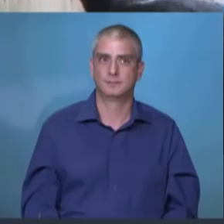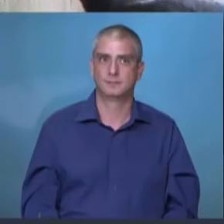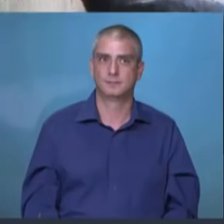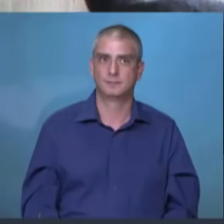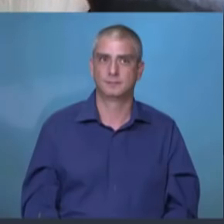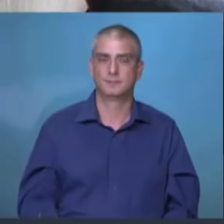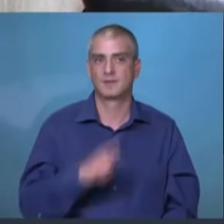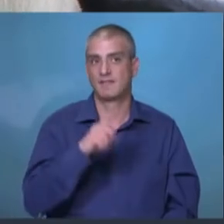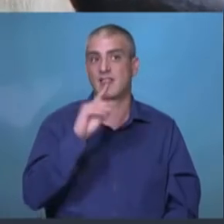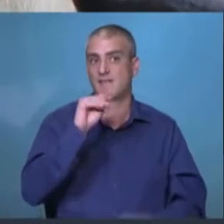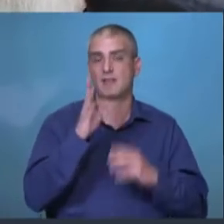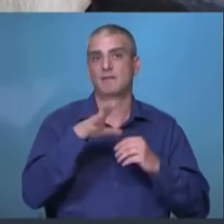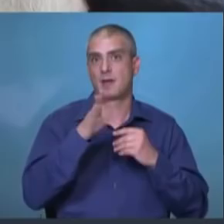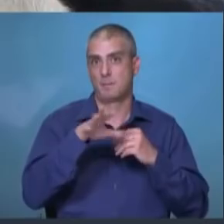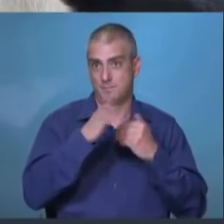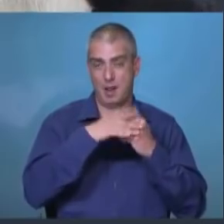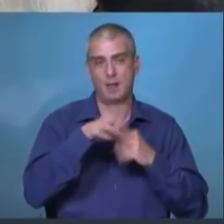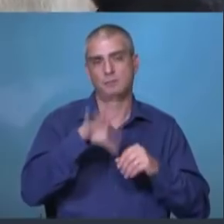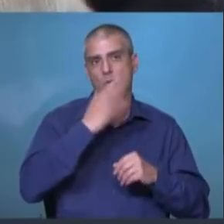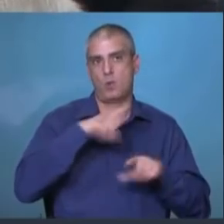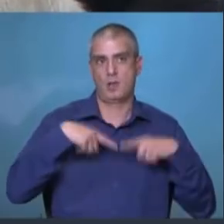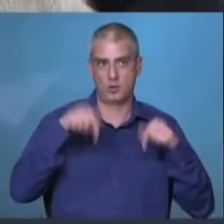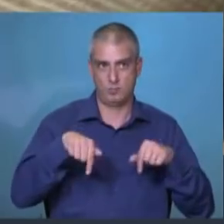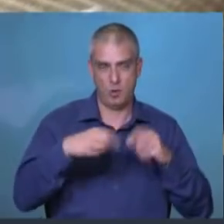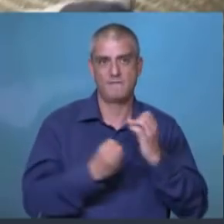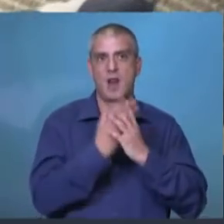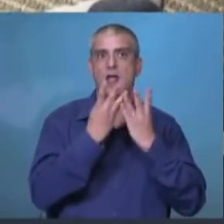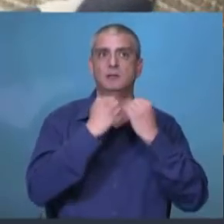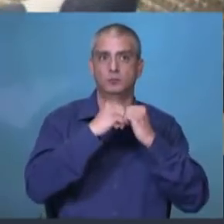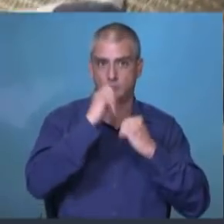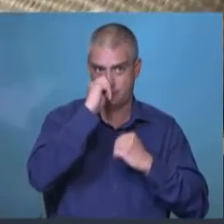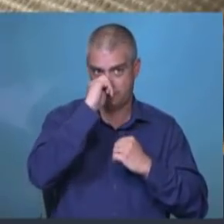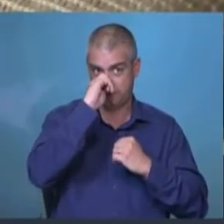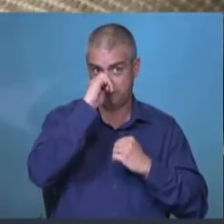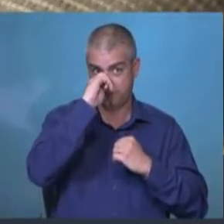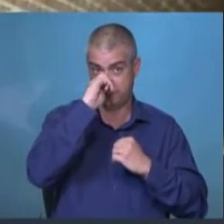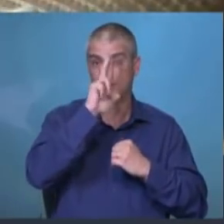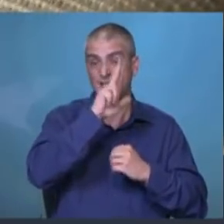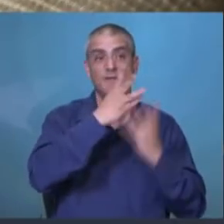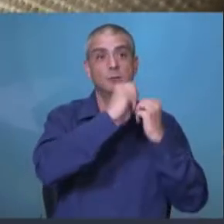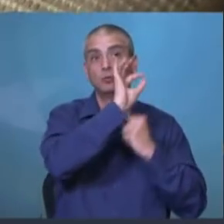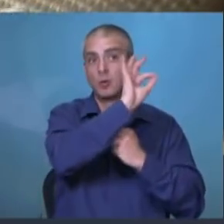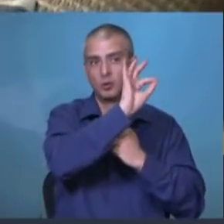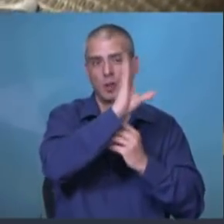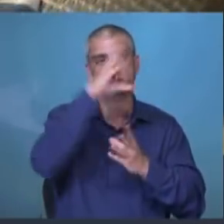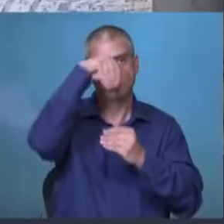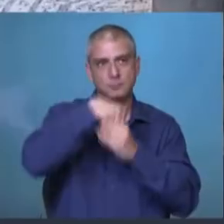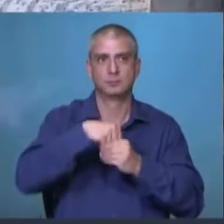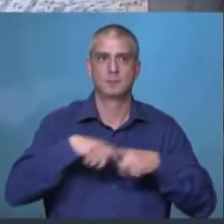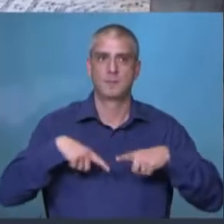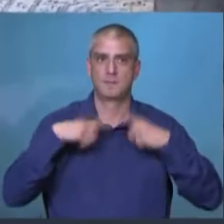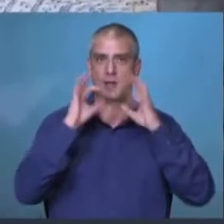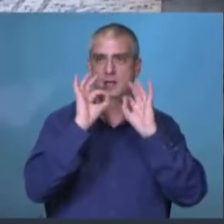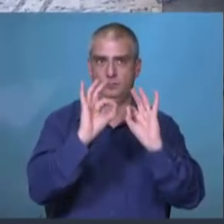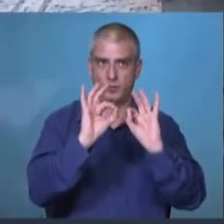היא ודייוויד בעלה בחרו לחיות כאן בארץ ולהקים כאן משפחה, כשציקי והמשפחה שלו הם חלק בלתי